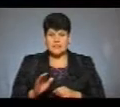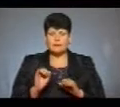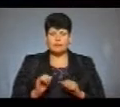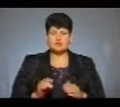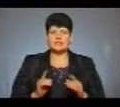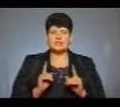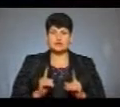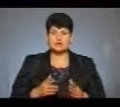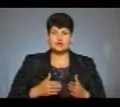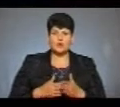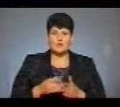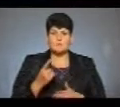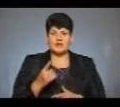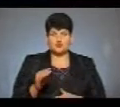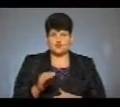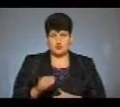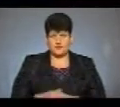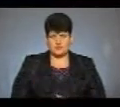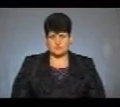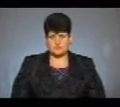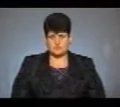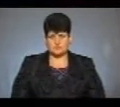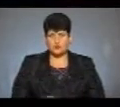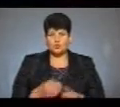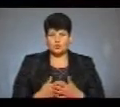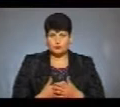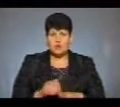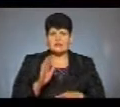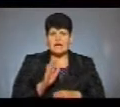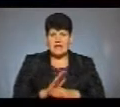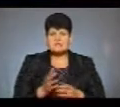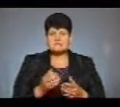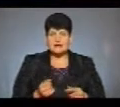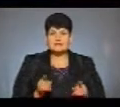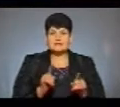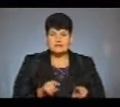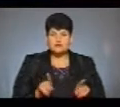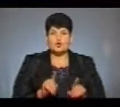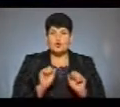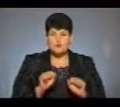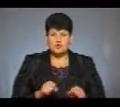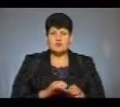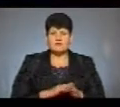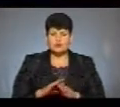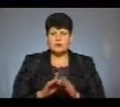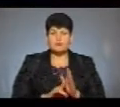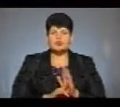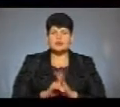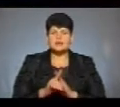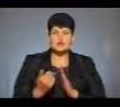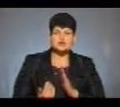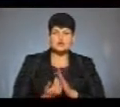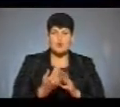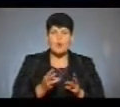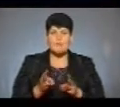лише до 1 жовтня. Тобто наказ прийнято таким чином, що його можна виконувати, починаючи з нового